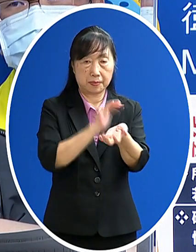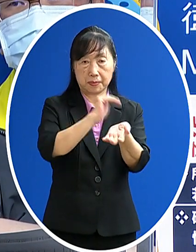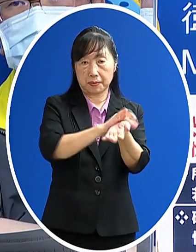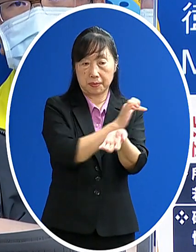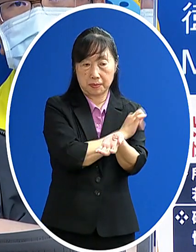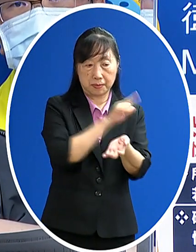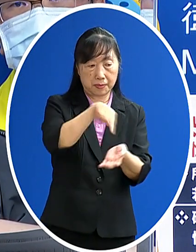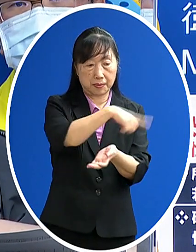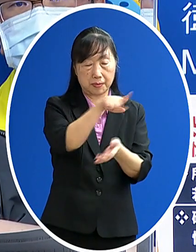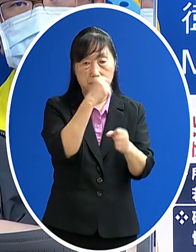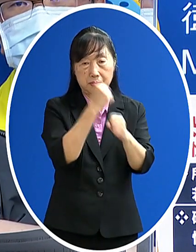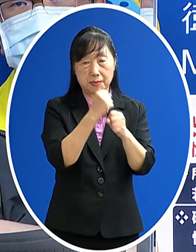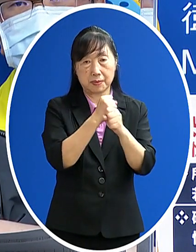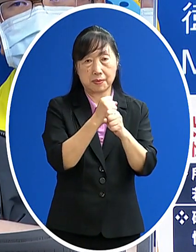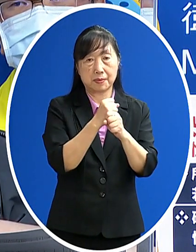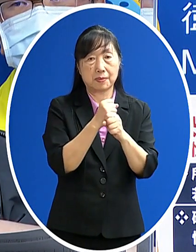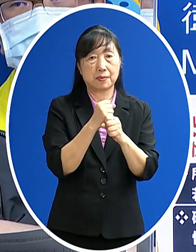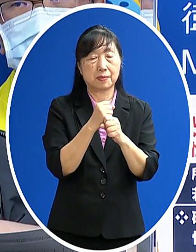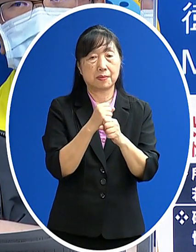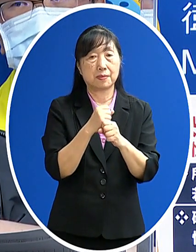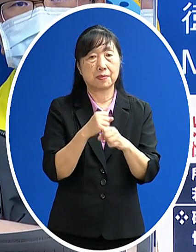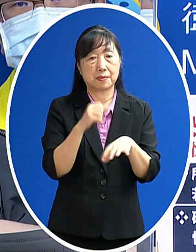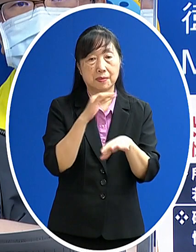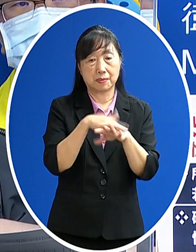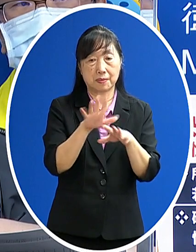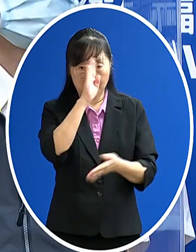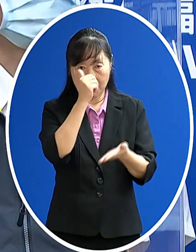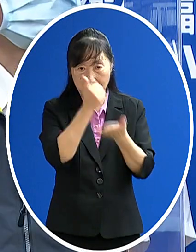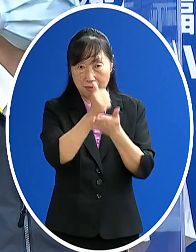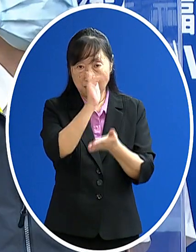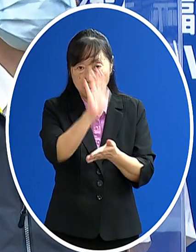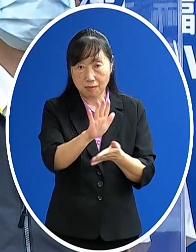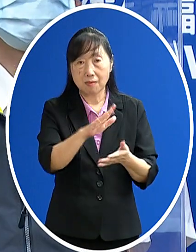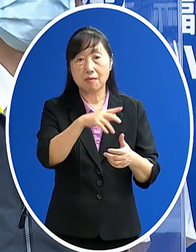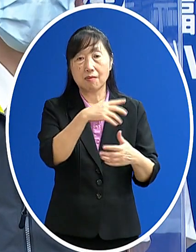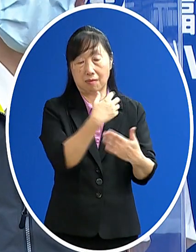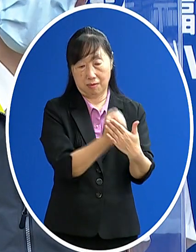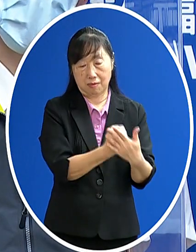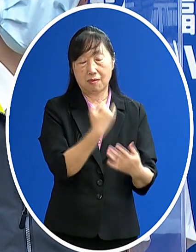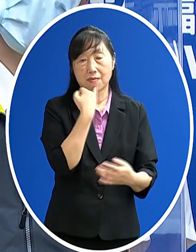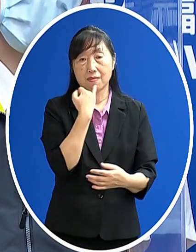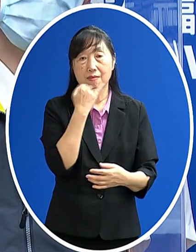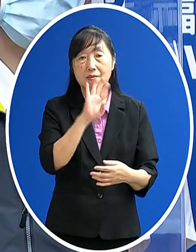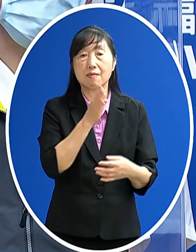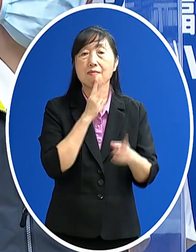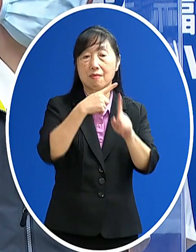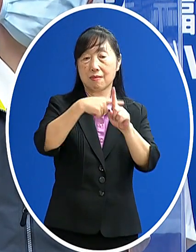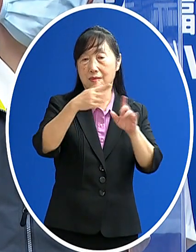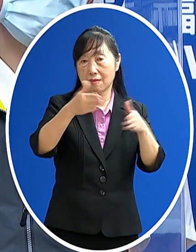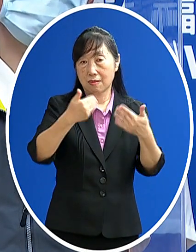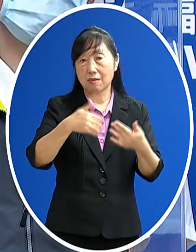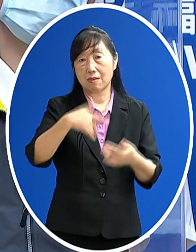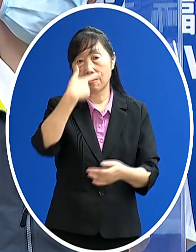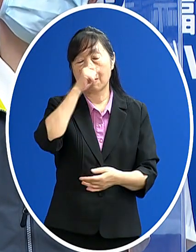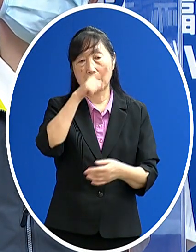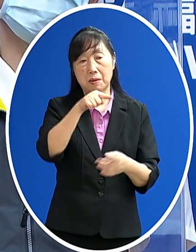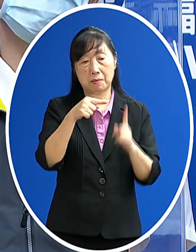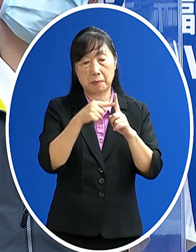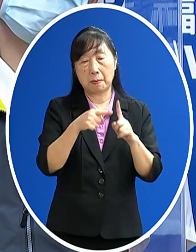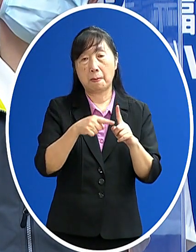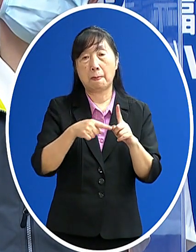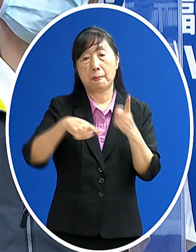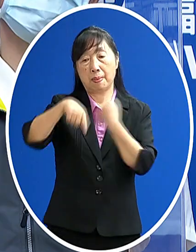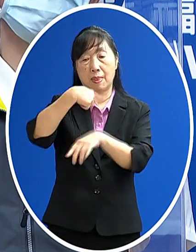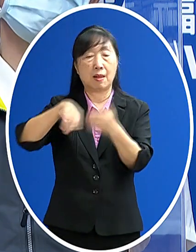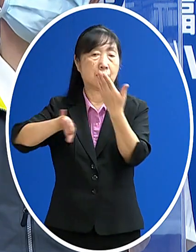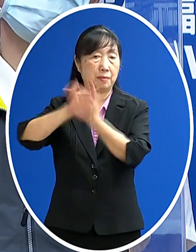也工作上很多的一些增加的一些负担。 如果是确定是轻症的，我们会要求他移出。好，医学